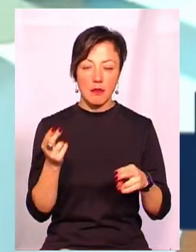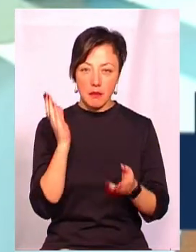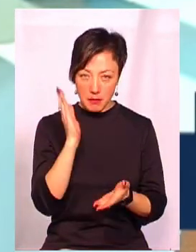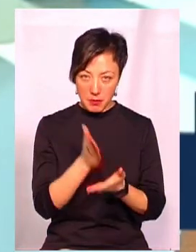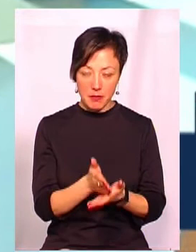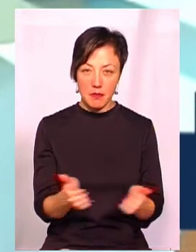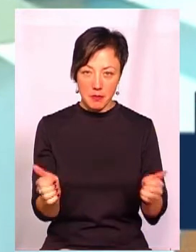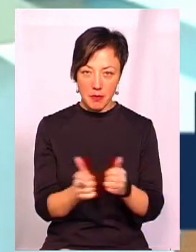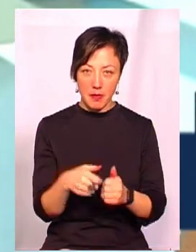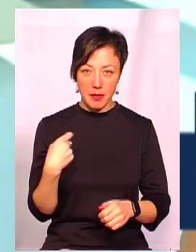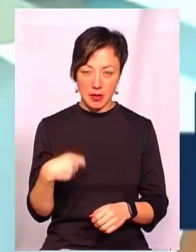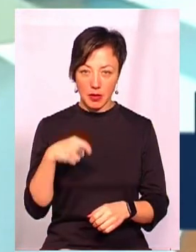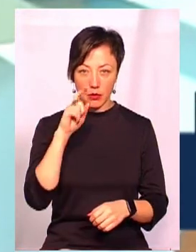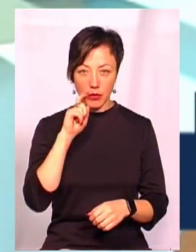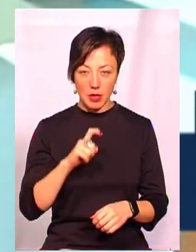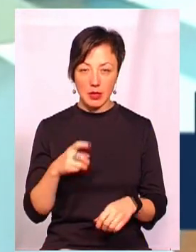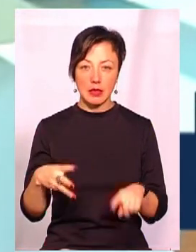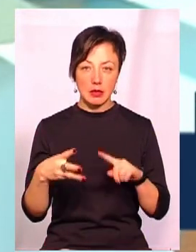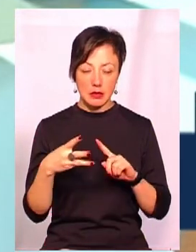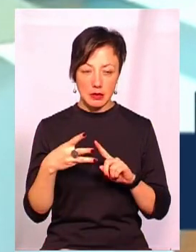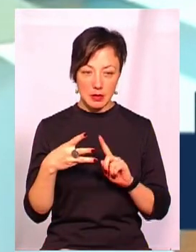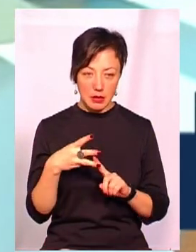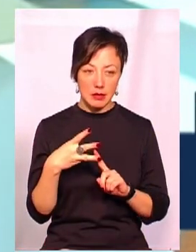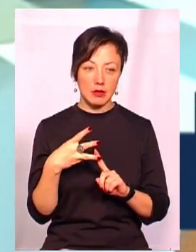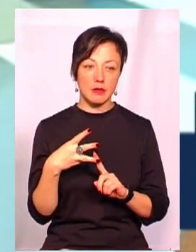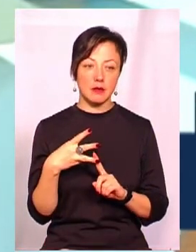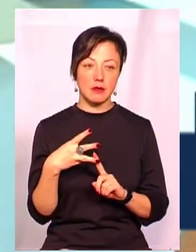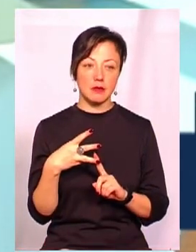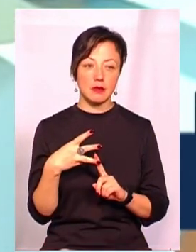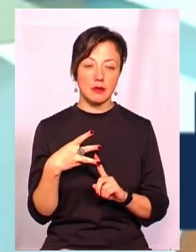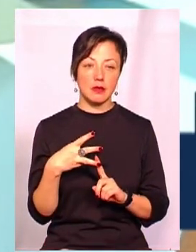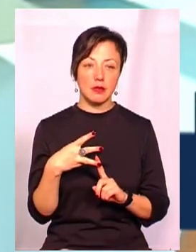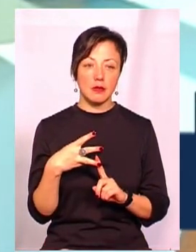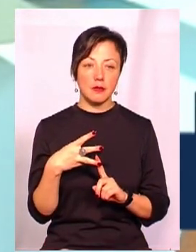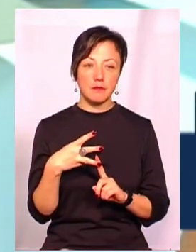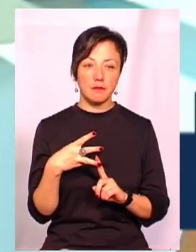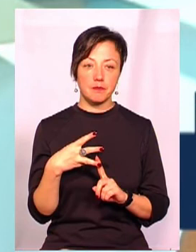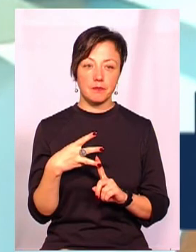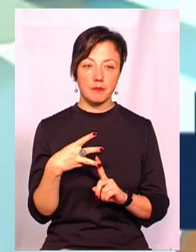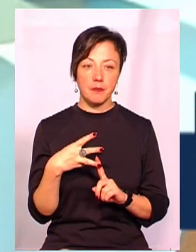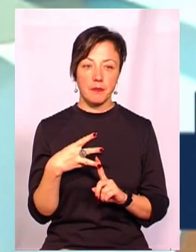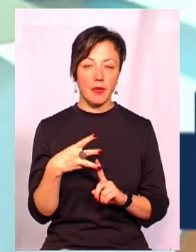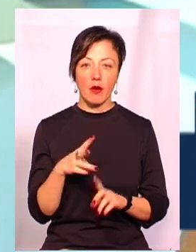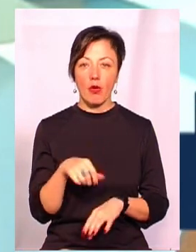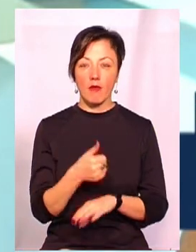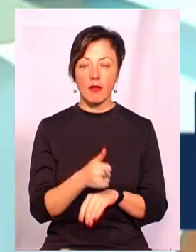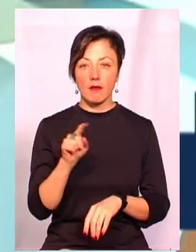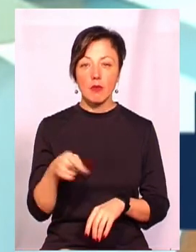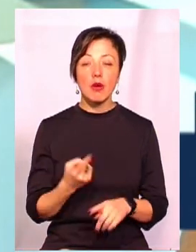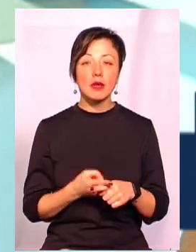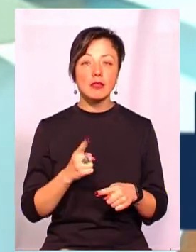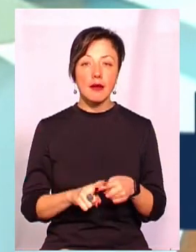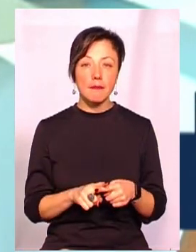безпосередньо при президенту України. І Одначе, чи теж не з головних вимог –